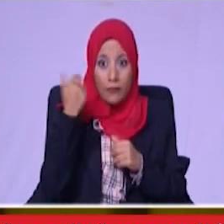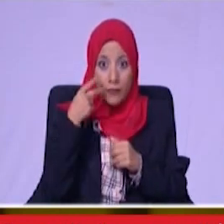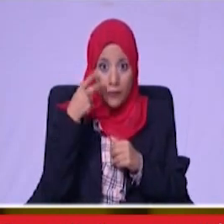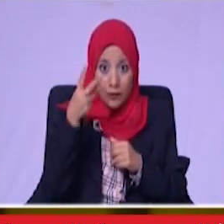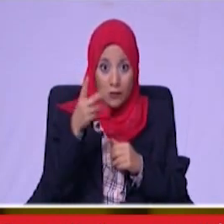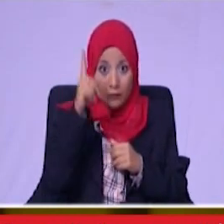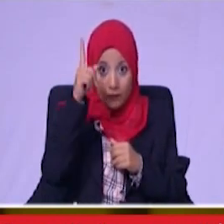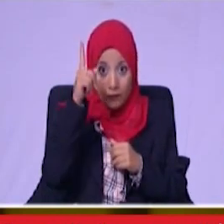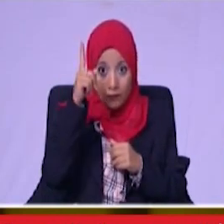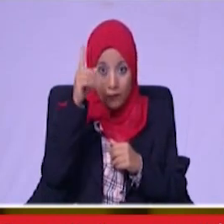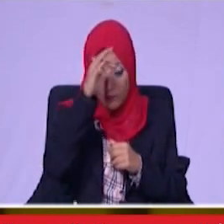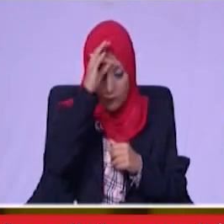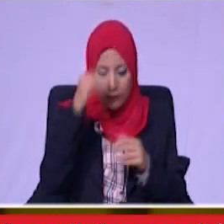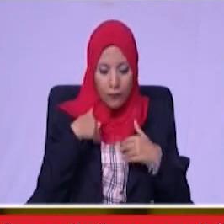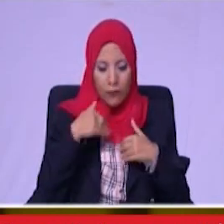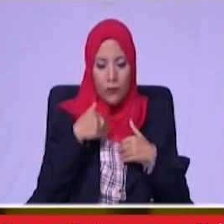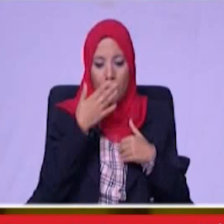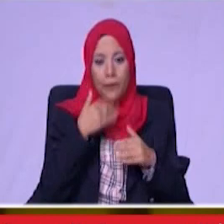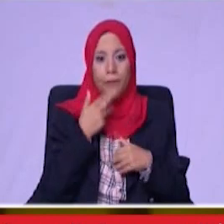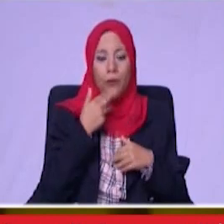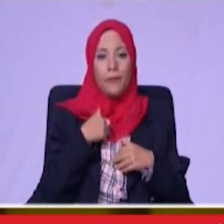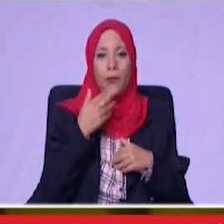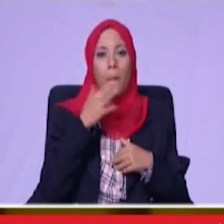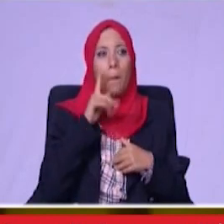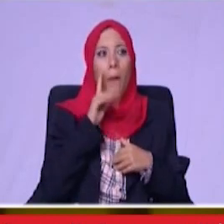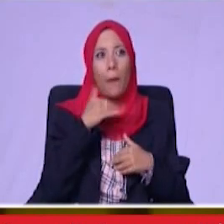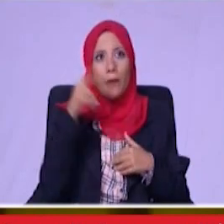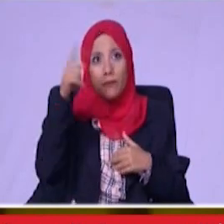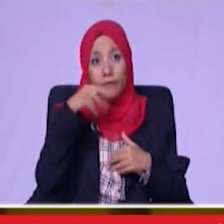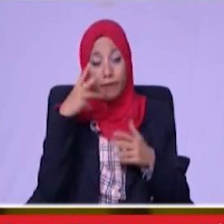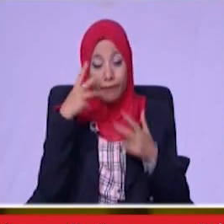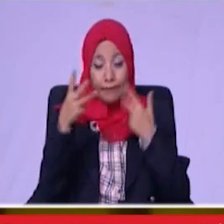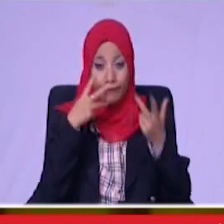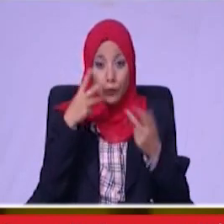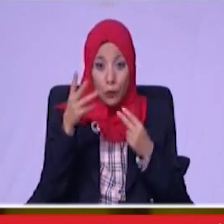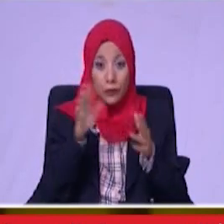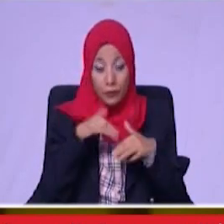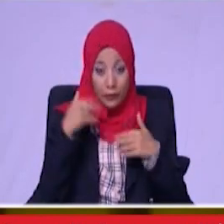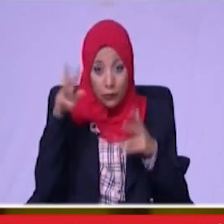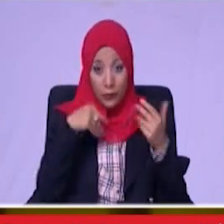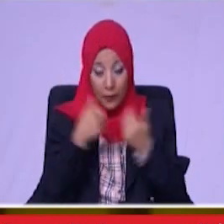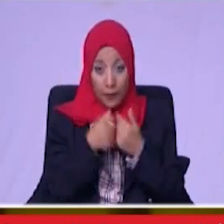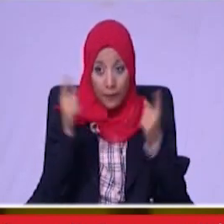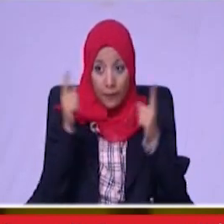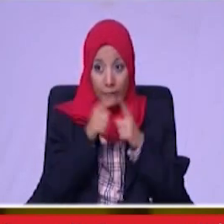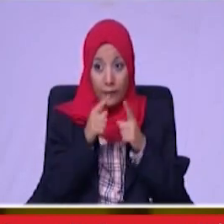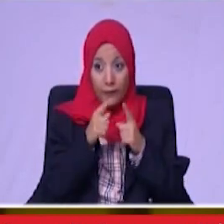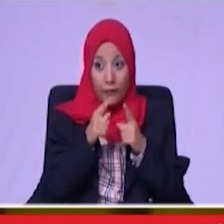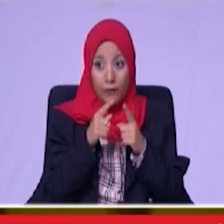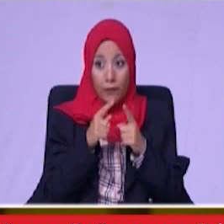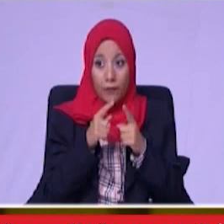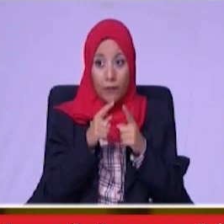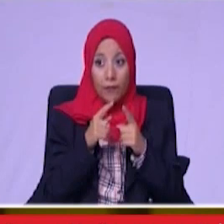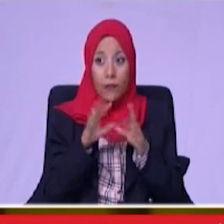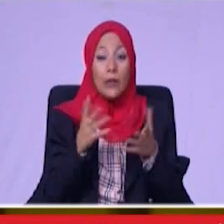في عالم البرزخ وهل يشفع له في عالم البرزخ وما هو عالم البرزخ